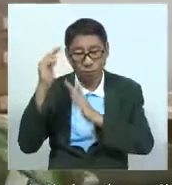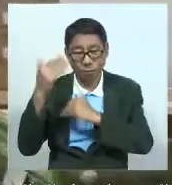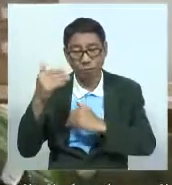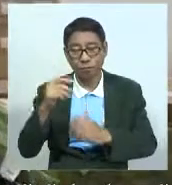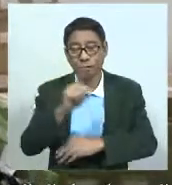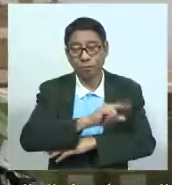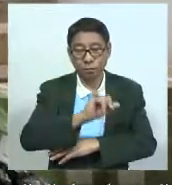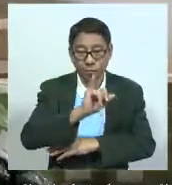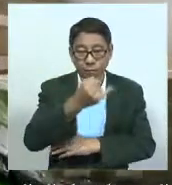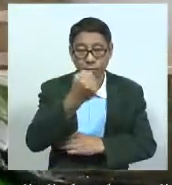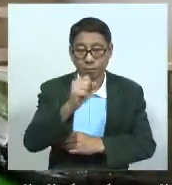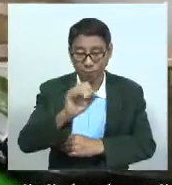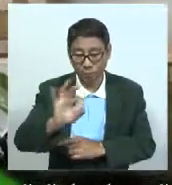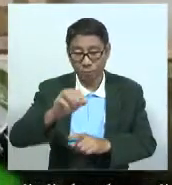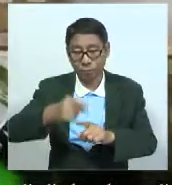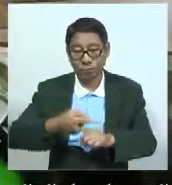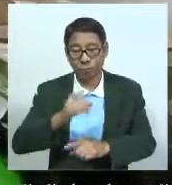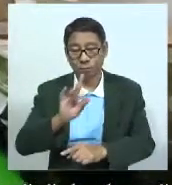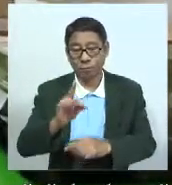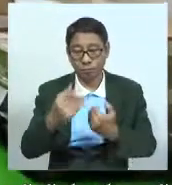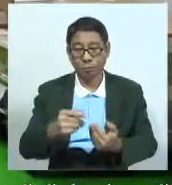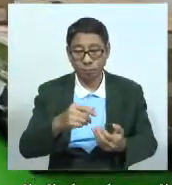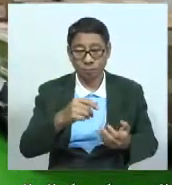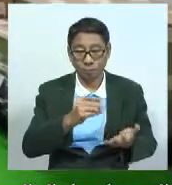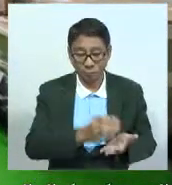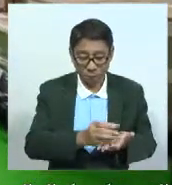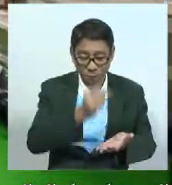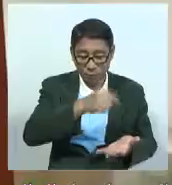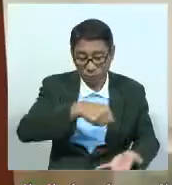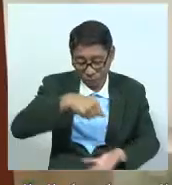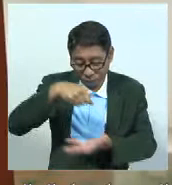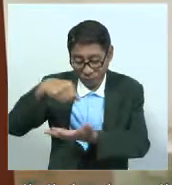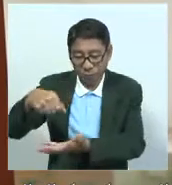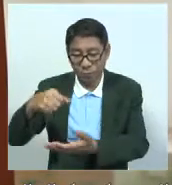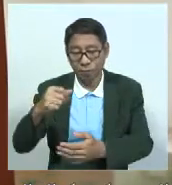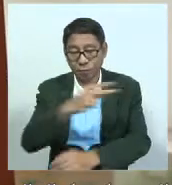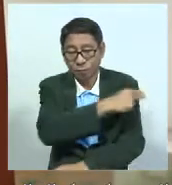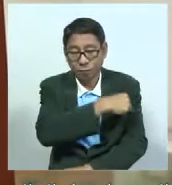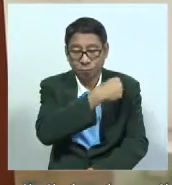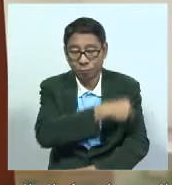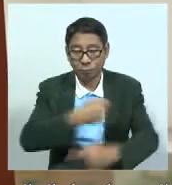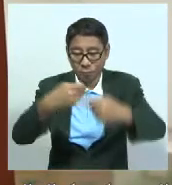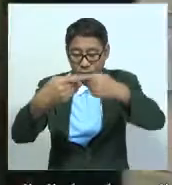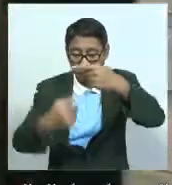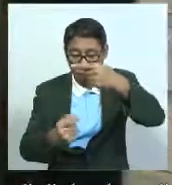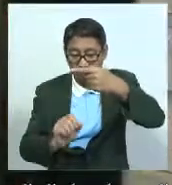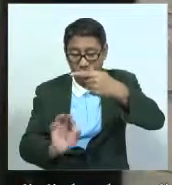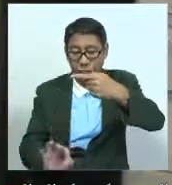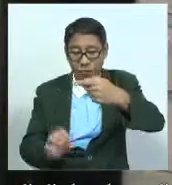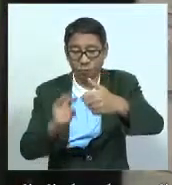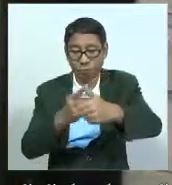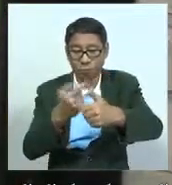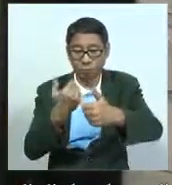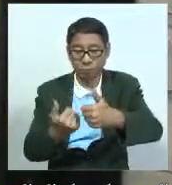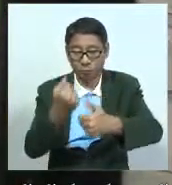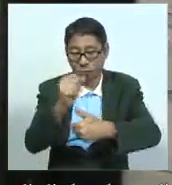ในวันจันทร์ที่19สิงหาคมนี้จะสามารถส่งมอบกัญชาให้กับโรงพยาบาลทั้ง19แห่งประกอบไปด้วยโรงพยาบาลแ